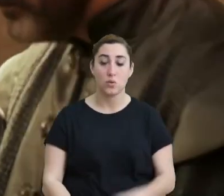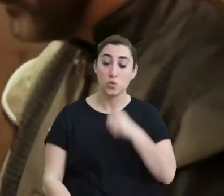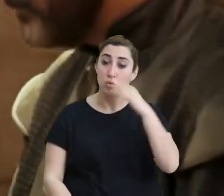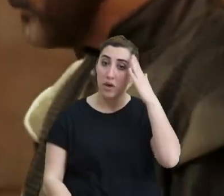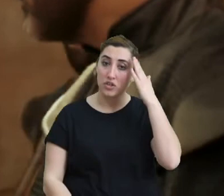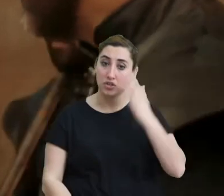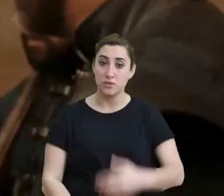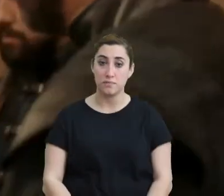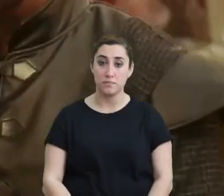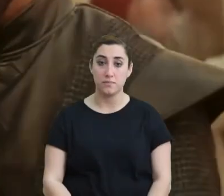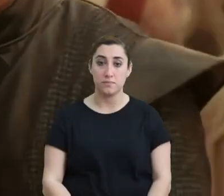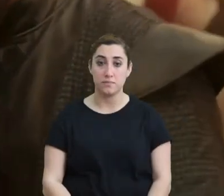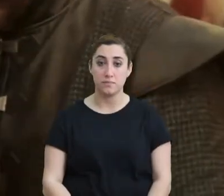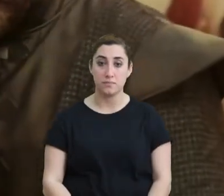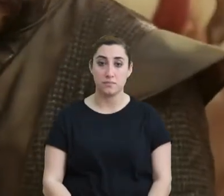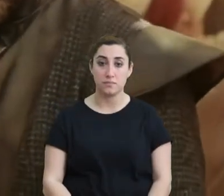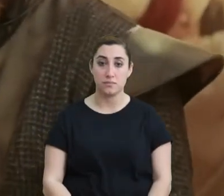Subaşı.